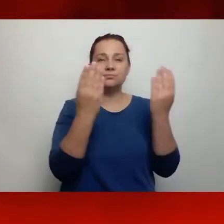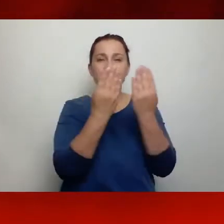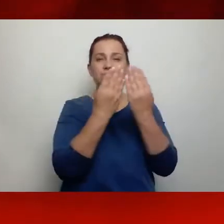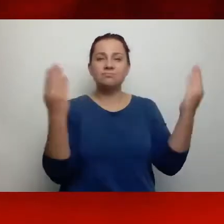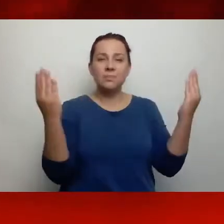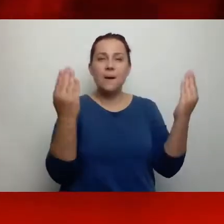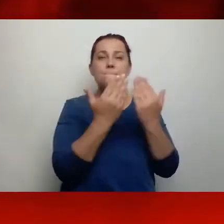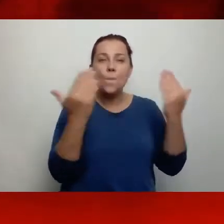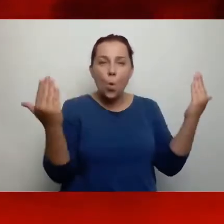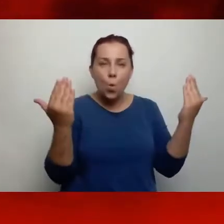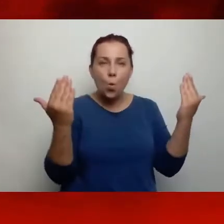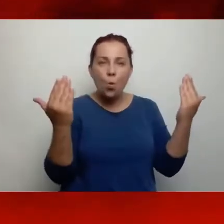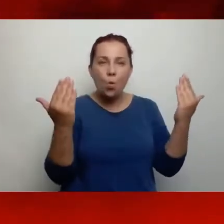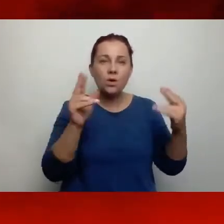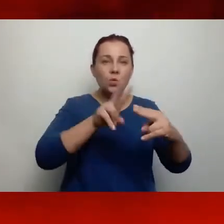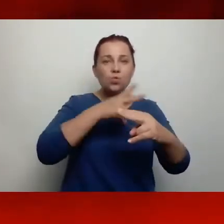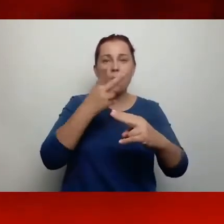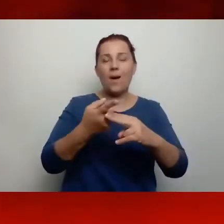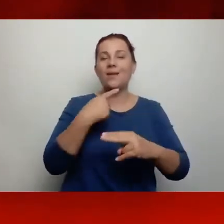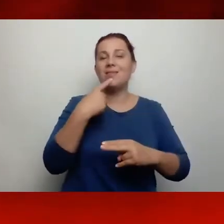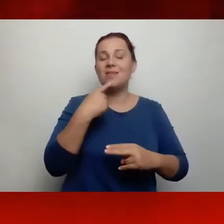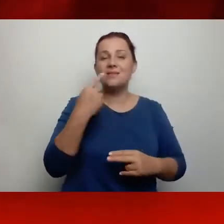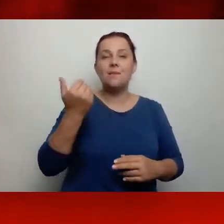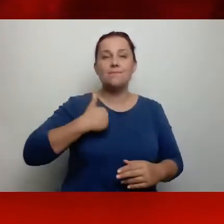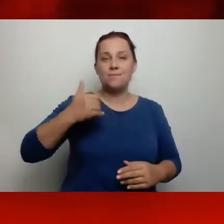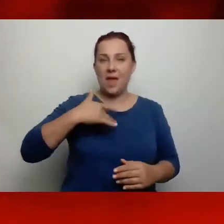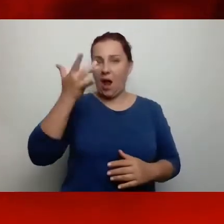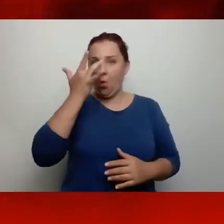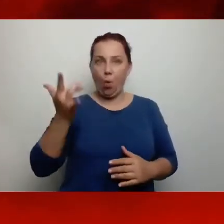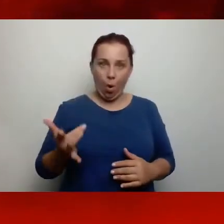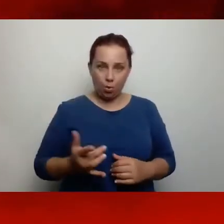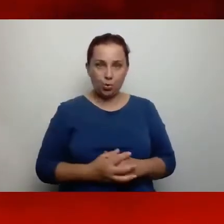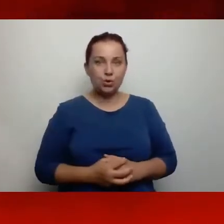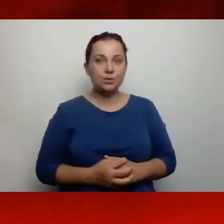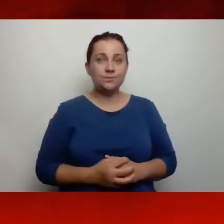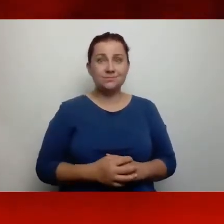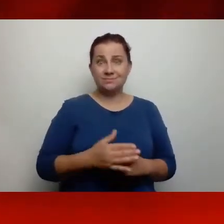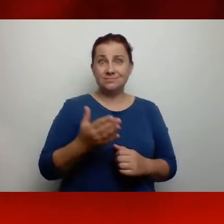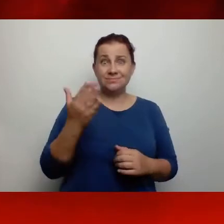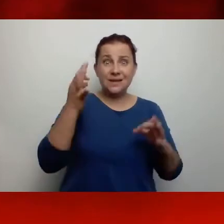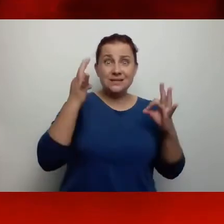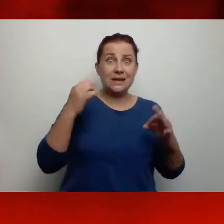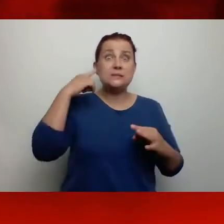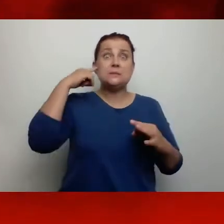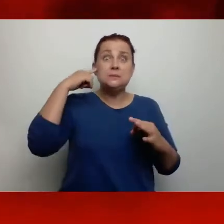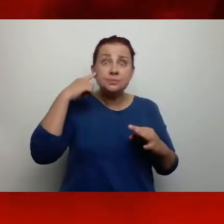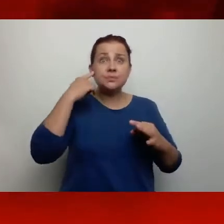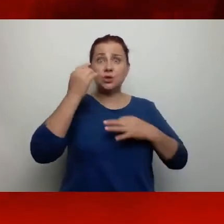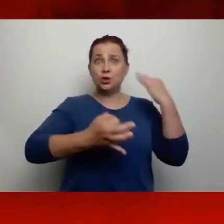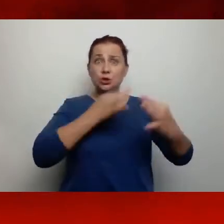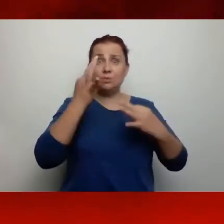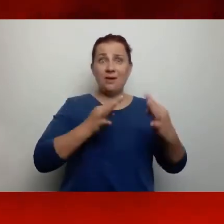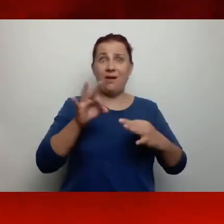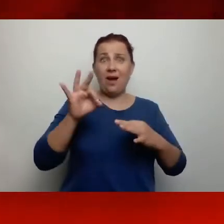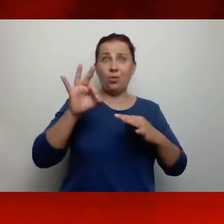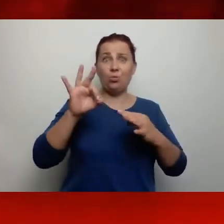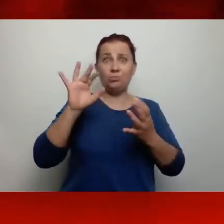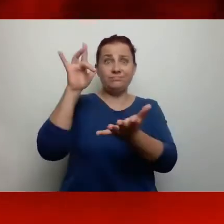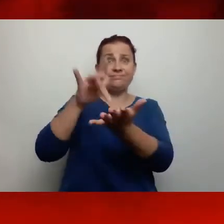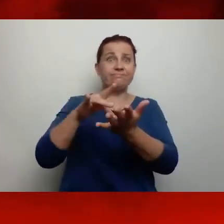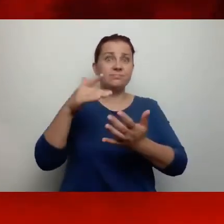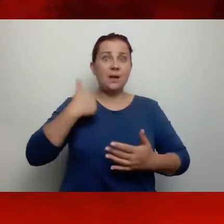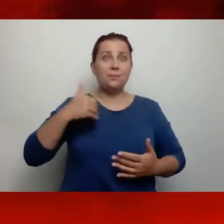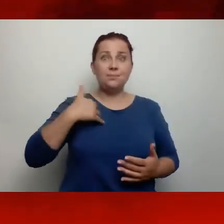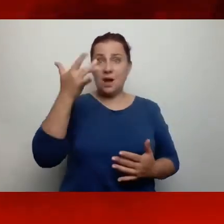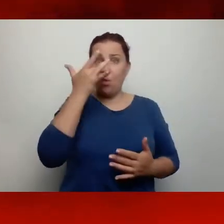białoruski, którymi od kilku tygodni rozbrzmiewają białoruskie ulice. Tak, z Andrzejem będziemy podczas